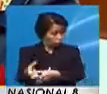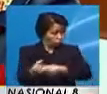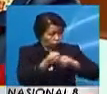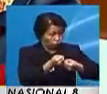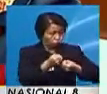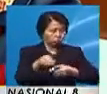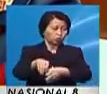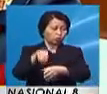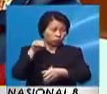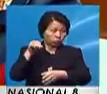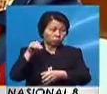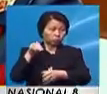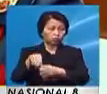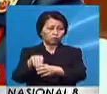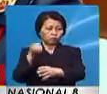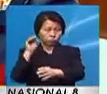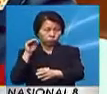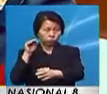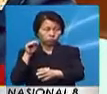mengeluarkan